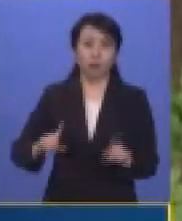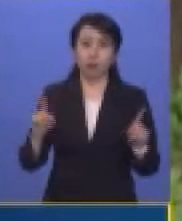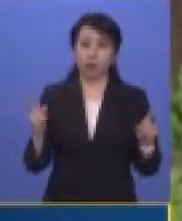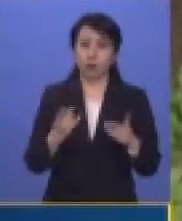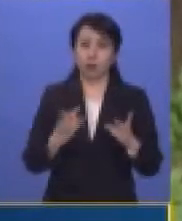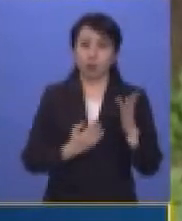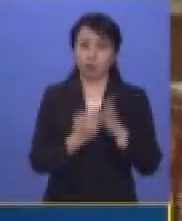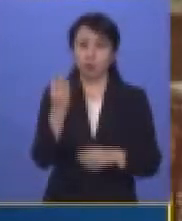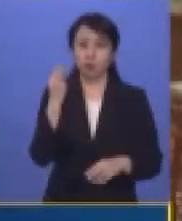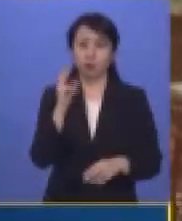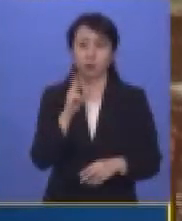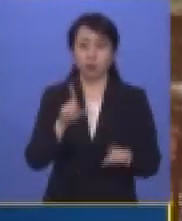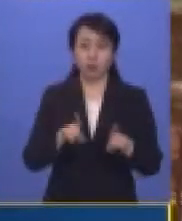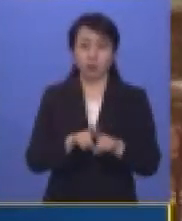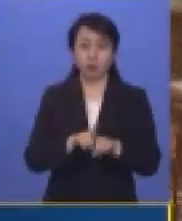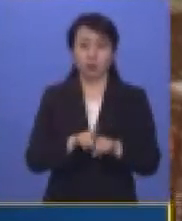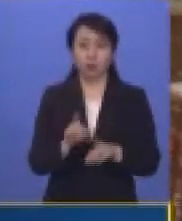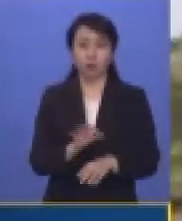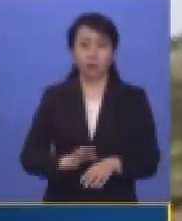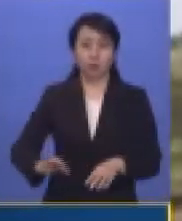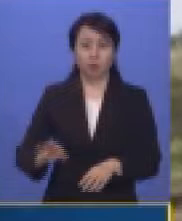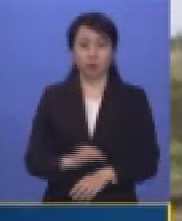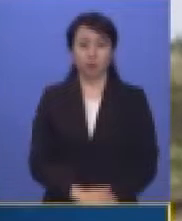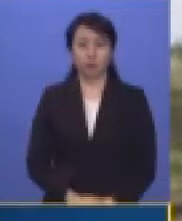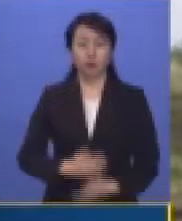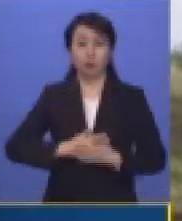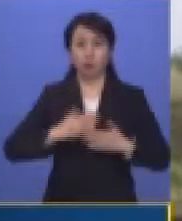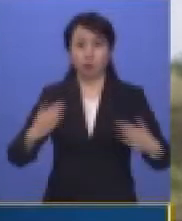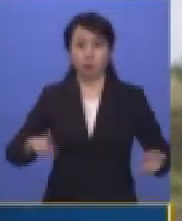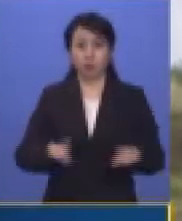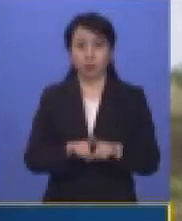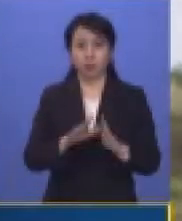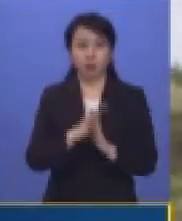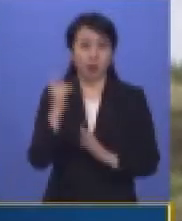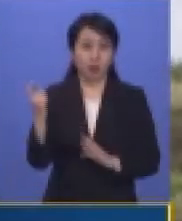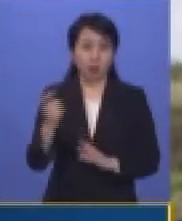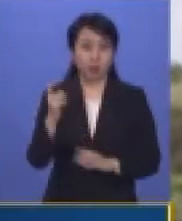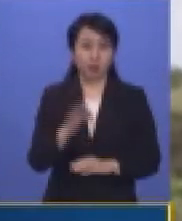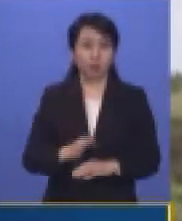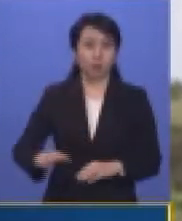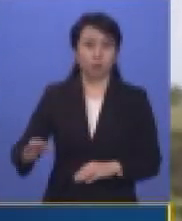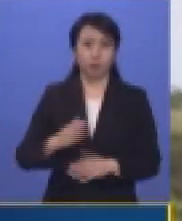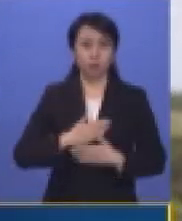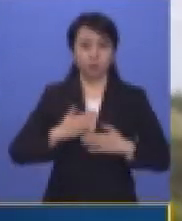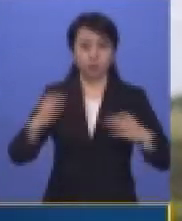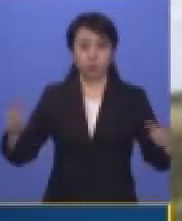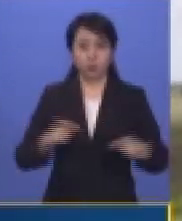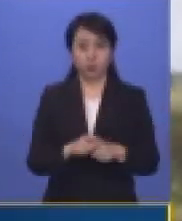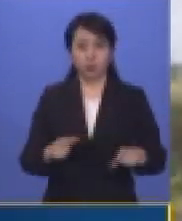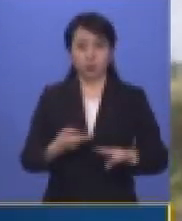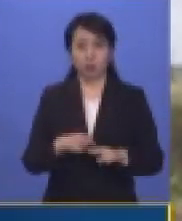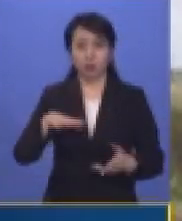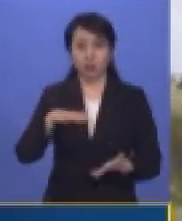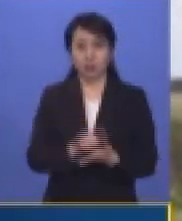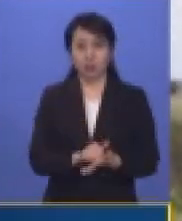необходимо повышать количество подобных садов в области. Побольше таких хозяйств должно быть, побольше должно быть людей, которые заняты в